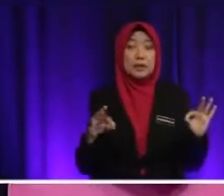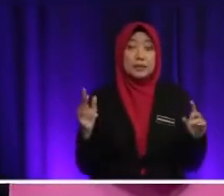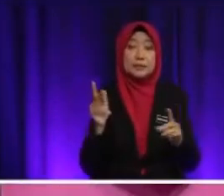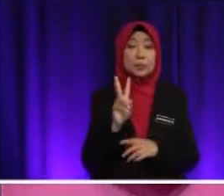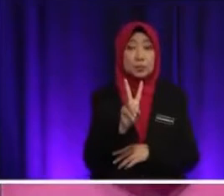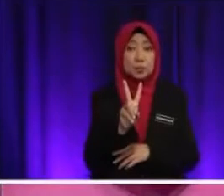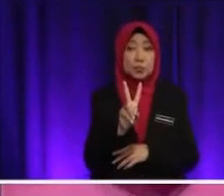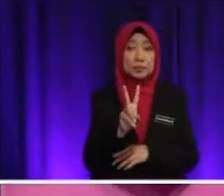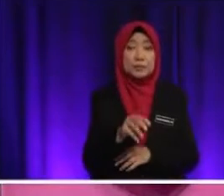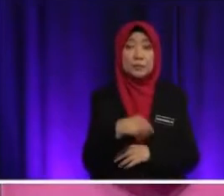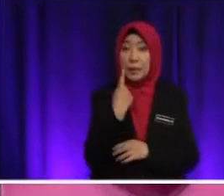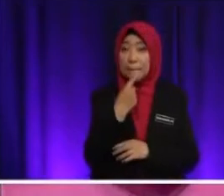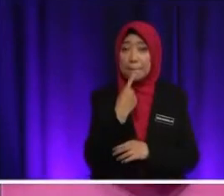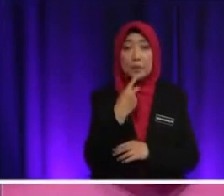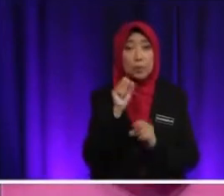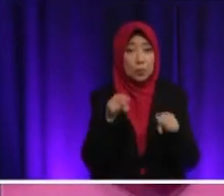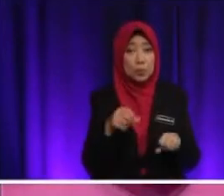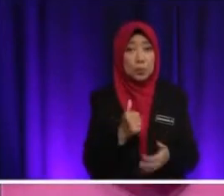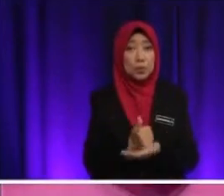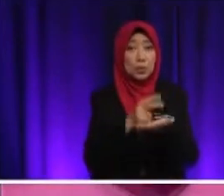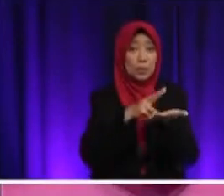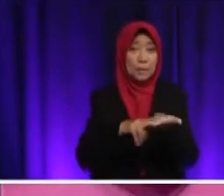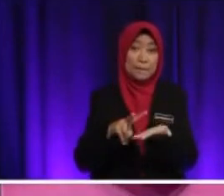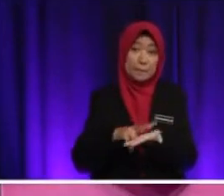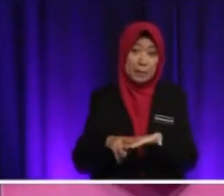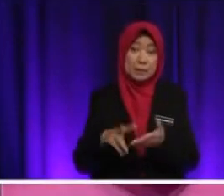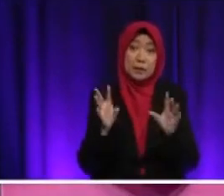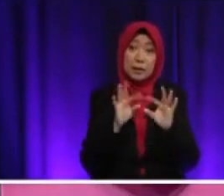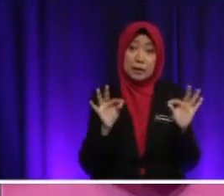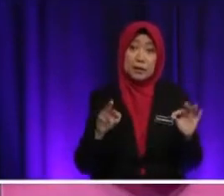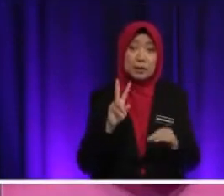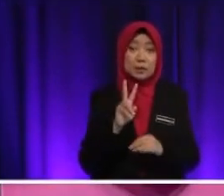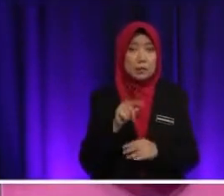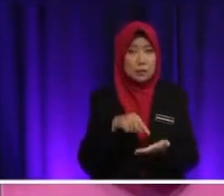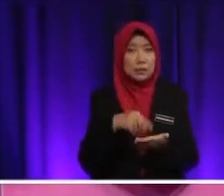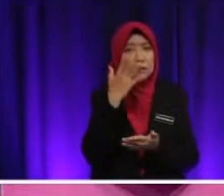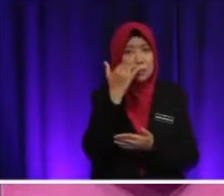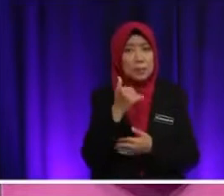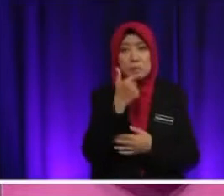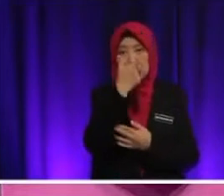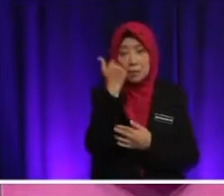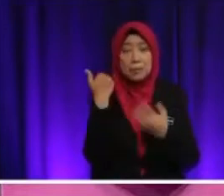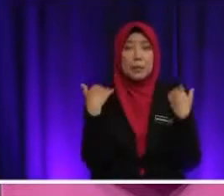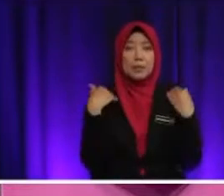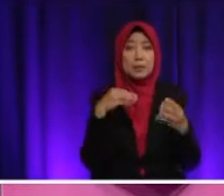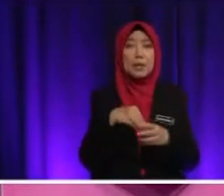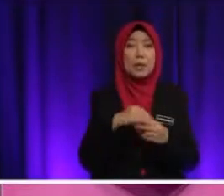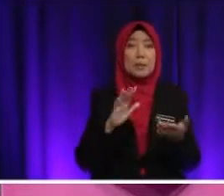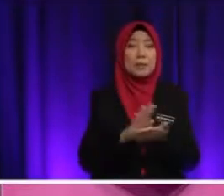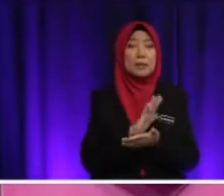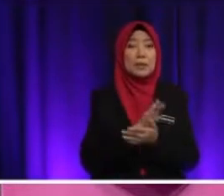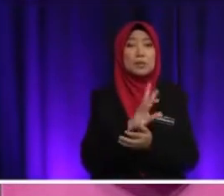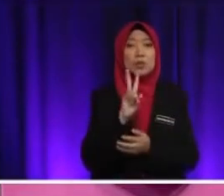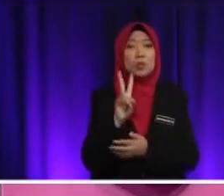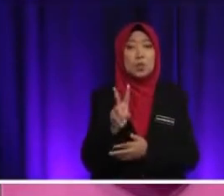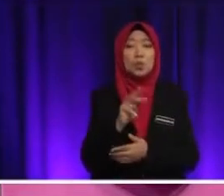minta baca ayat ini. Sebab kenapa nak baca ayat? Sebab ada dalam kertas dua. Kertas dua ni murid mesti kena baca.